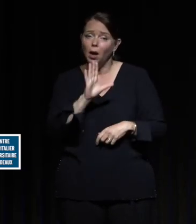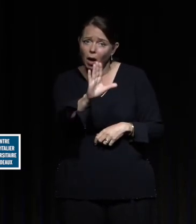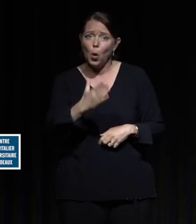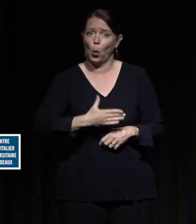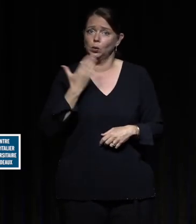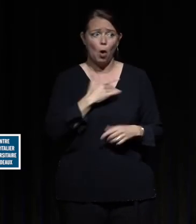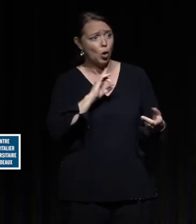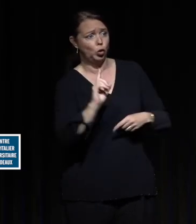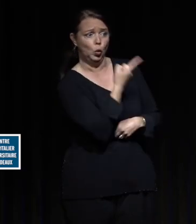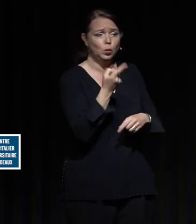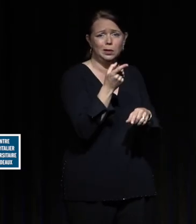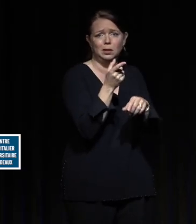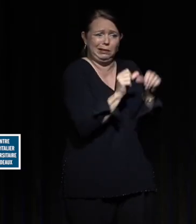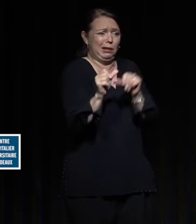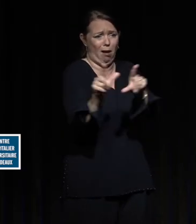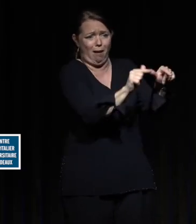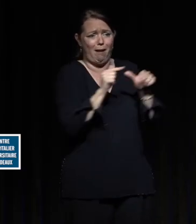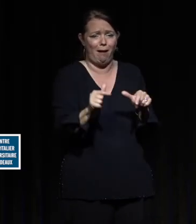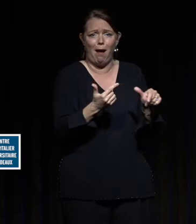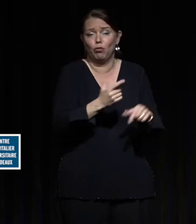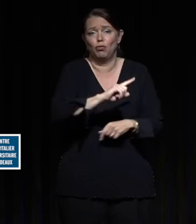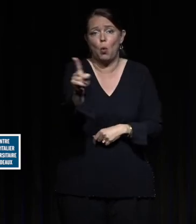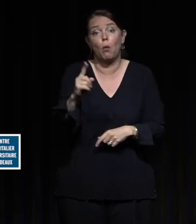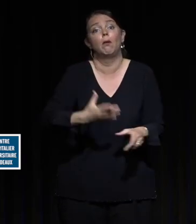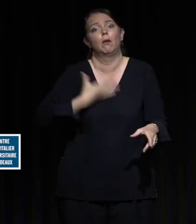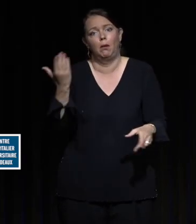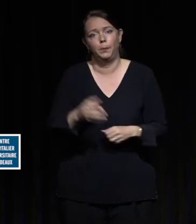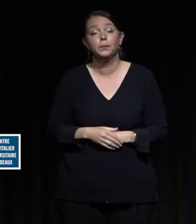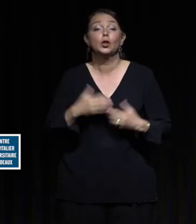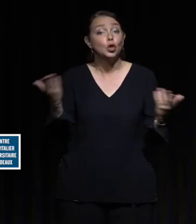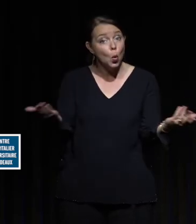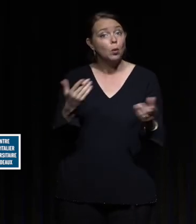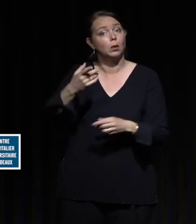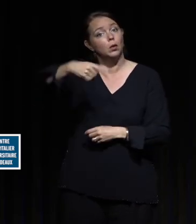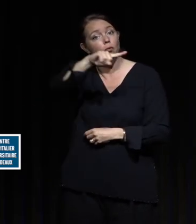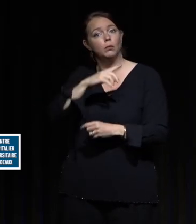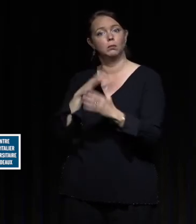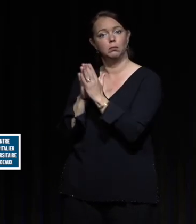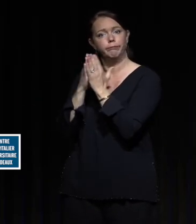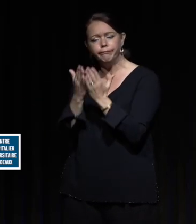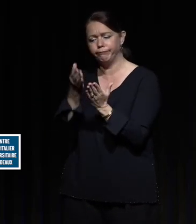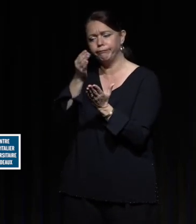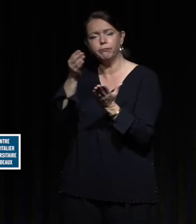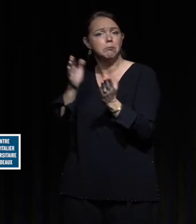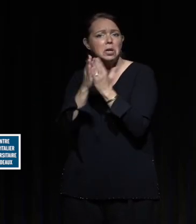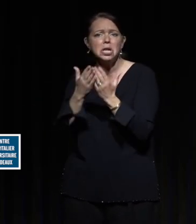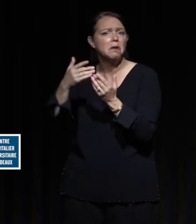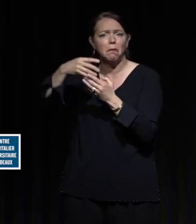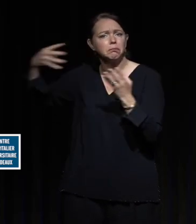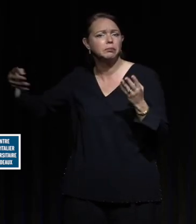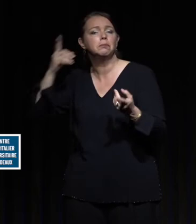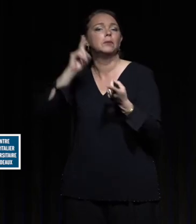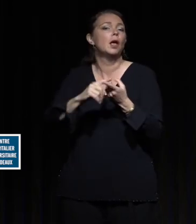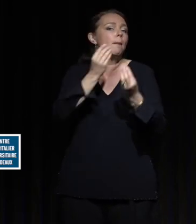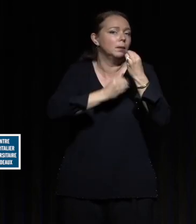heureux. Ça permet aussi de voir que dans la littérature, vous pourrez trouver des choses, si ça vous intéresse, sur les